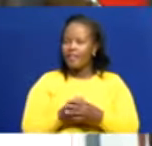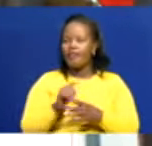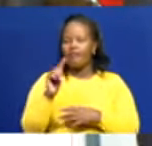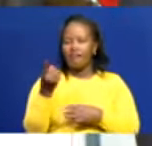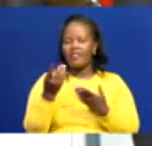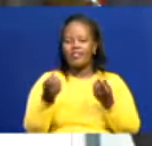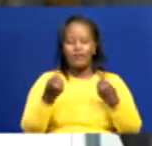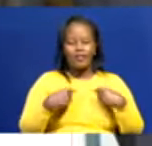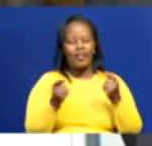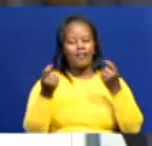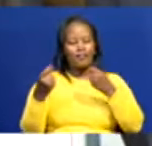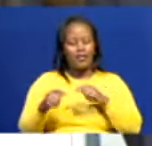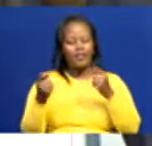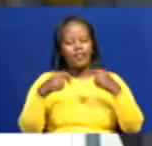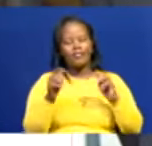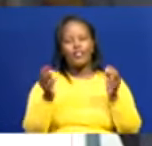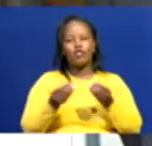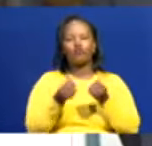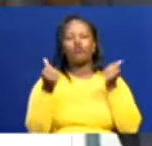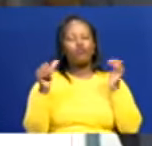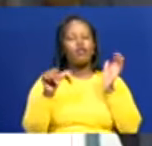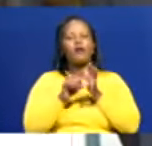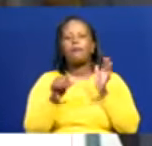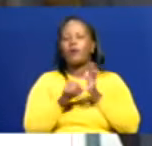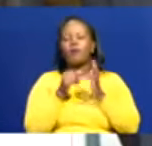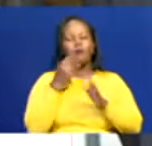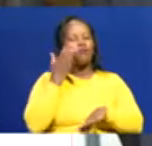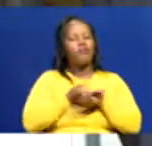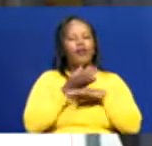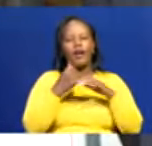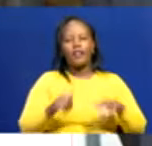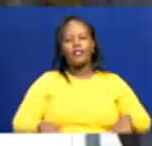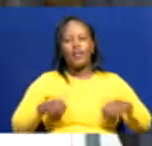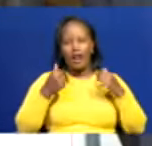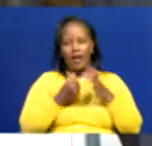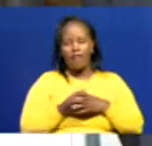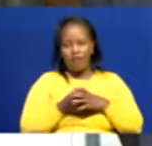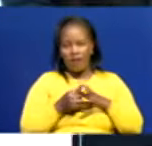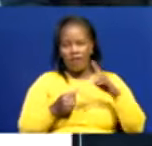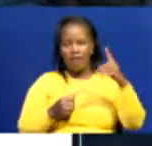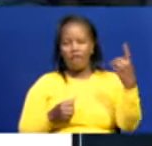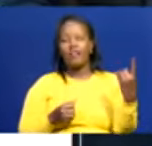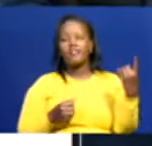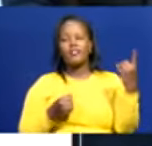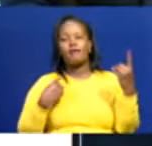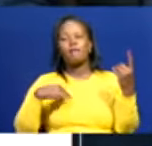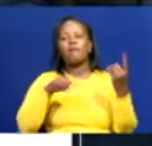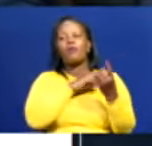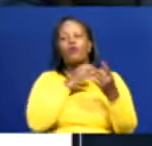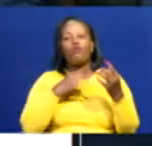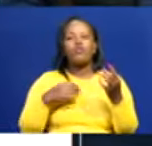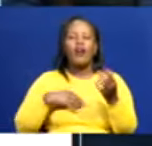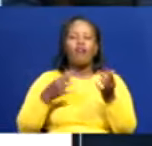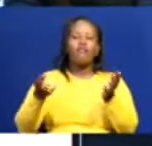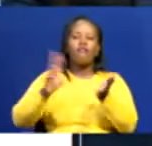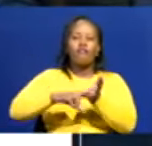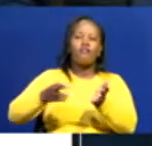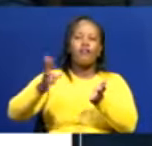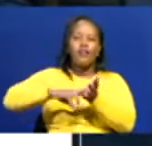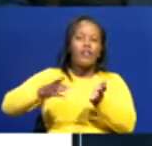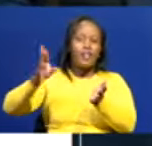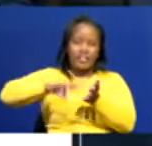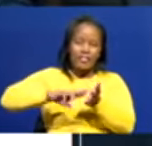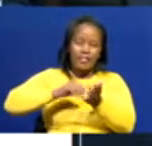kujaribu kukabiliana na shida ya gharama ya maisha. Jambo la kwanza, tumesajili wakulima wote